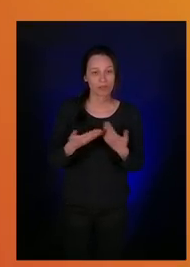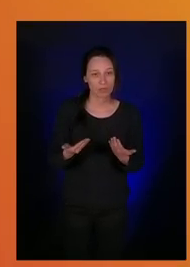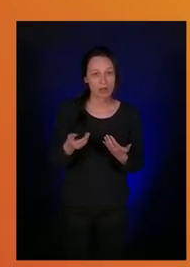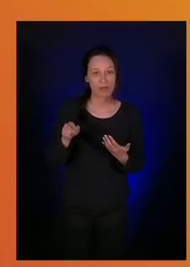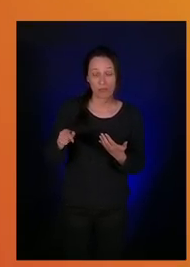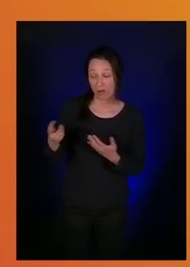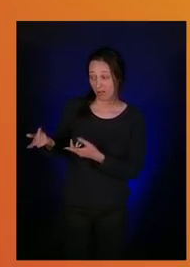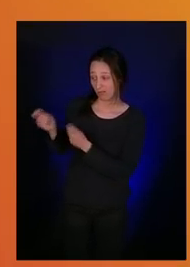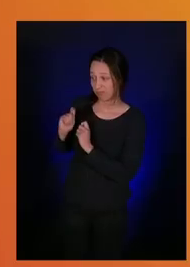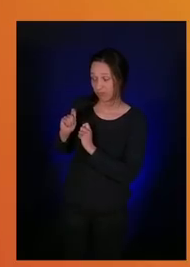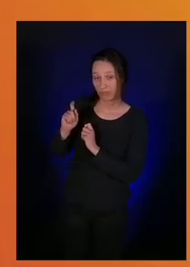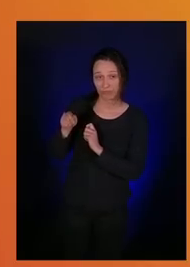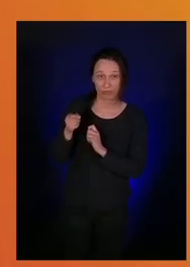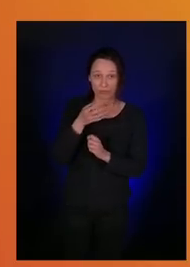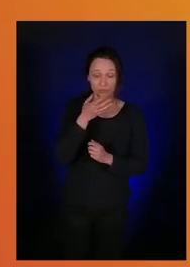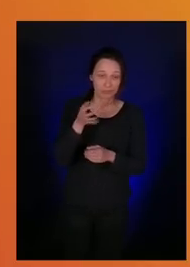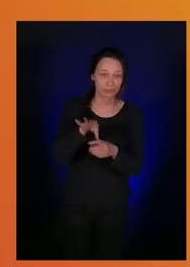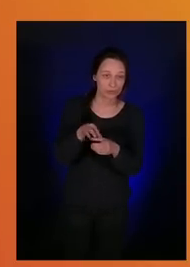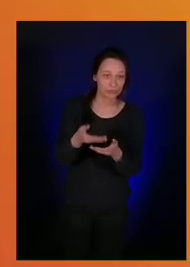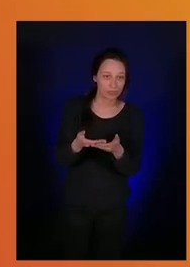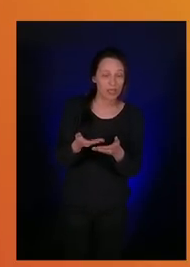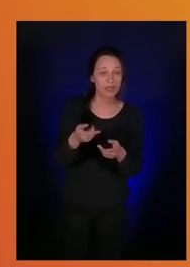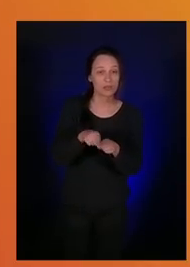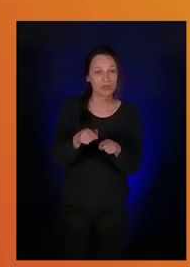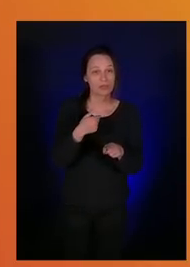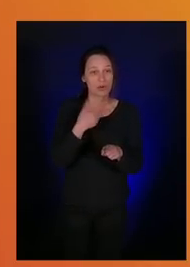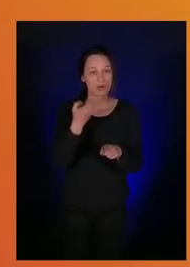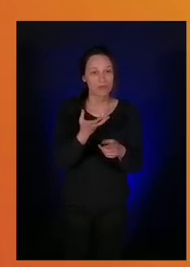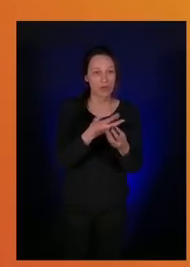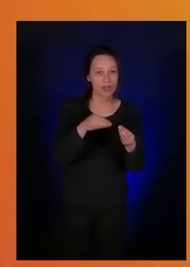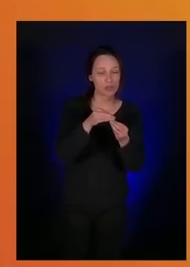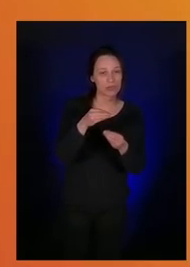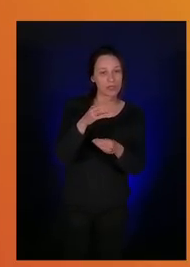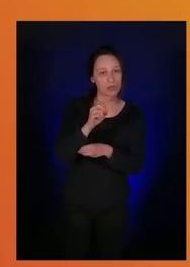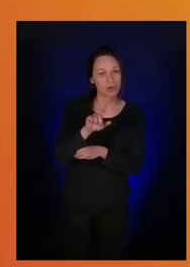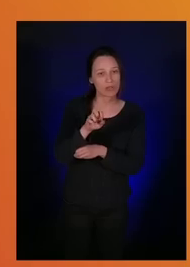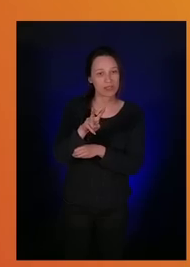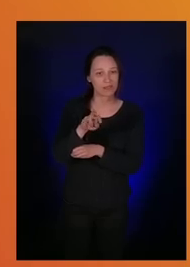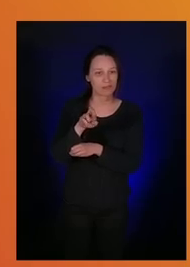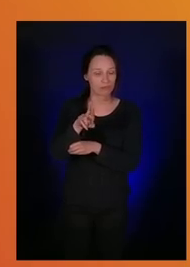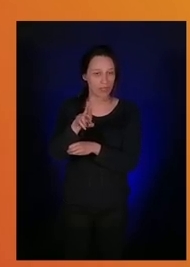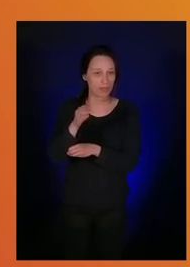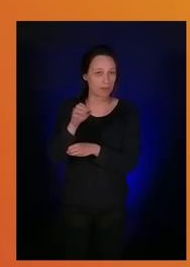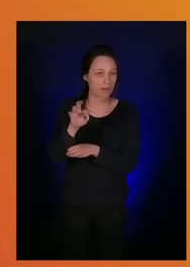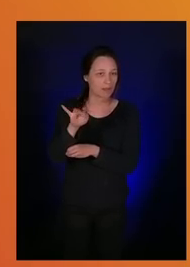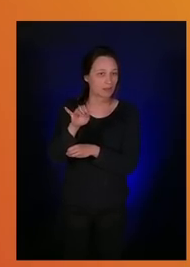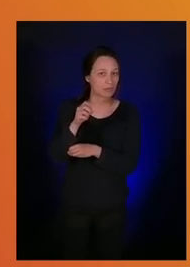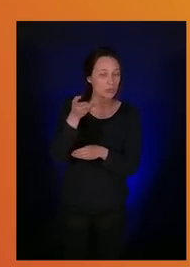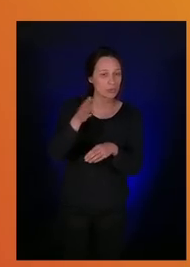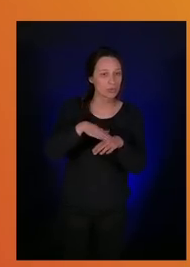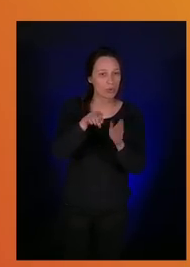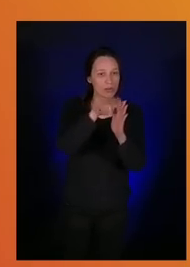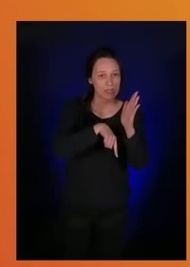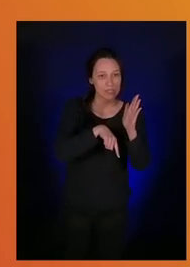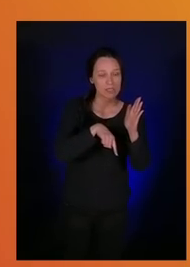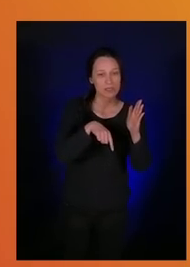de rajouter Olivier Matteux sur la liste des membres de la commission exécutive confédérale, mais je pense qu'on n'en est plus là aujourd'hui. Je